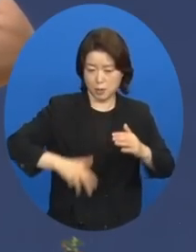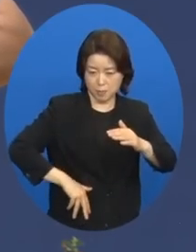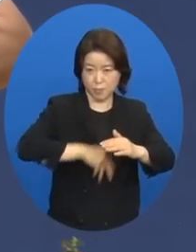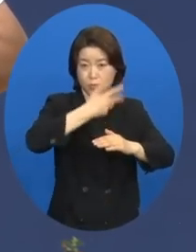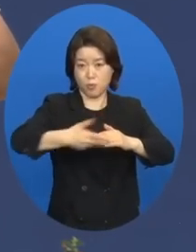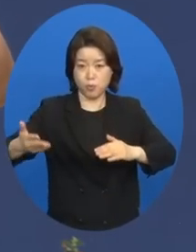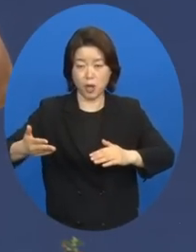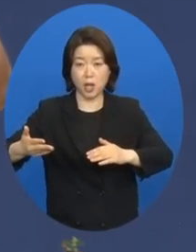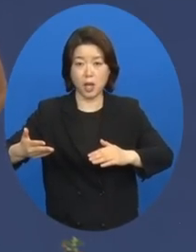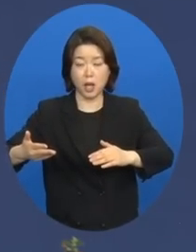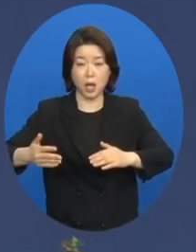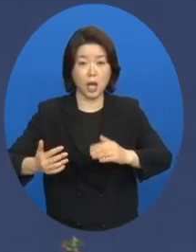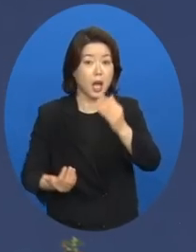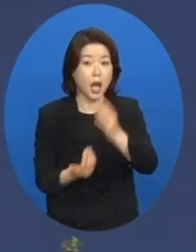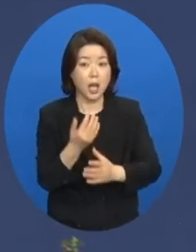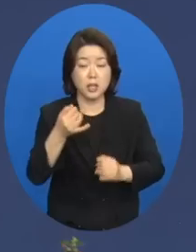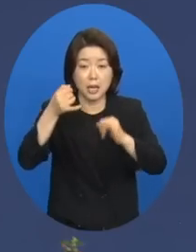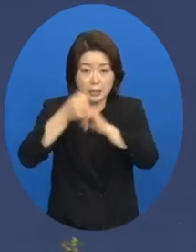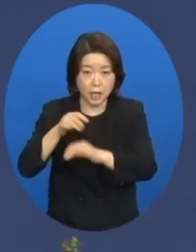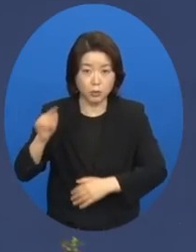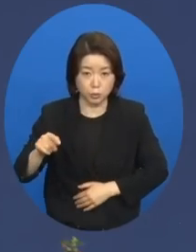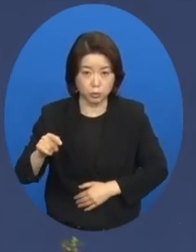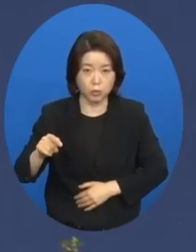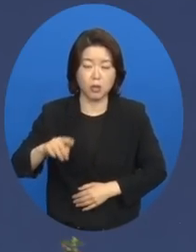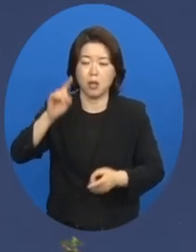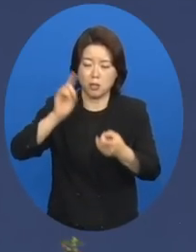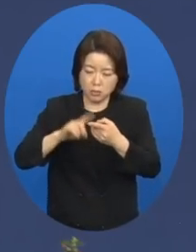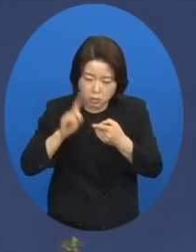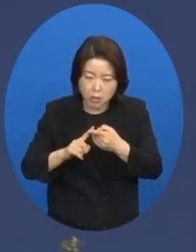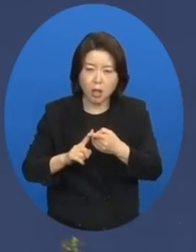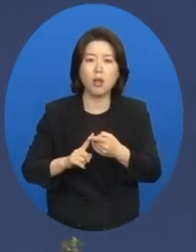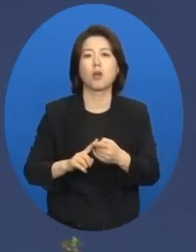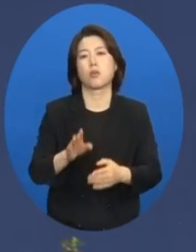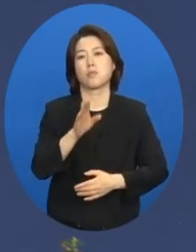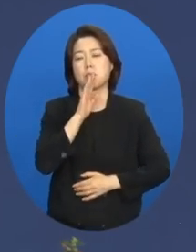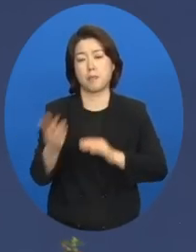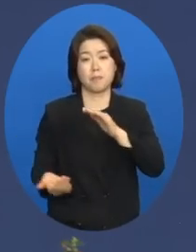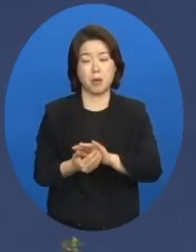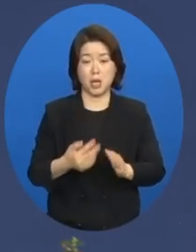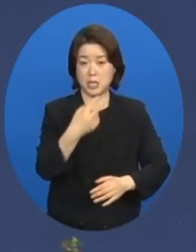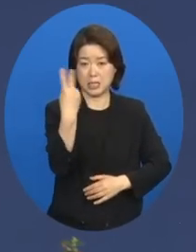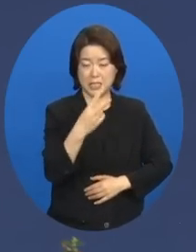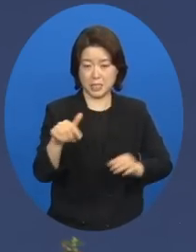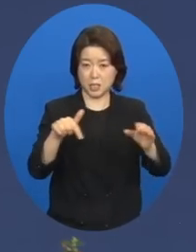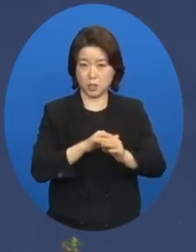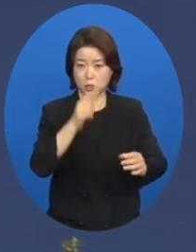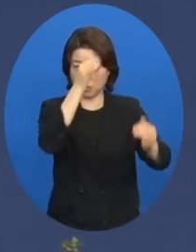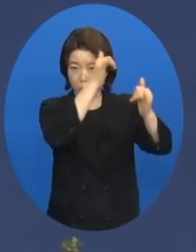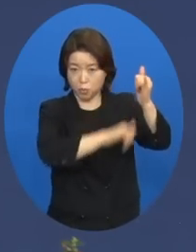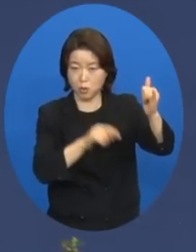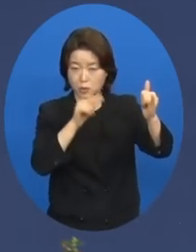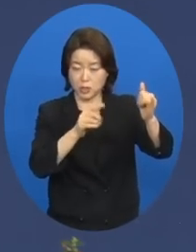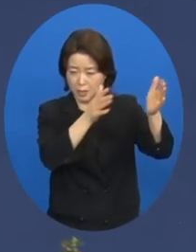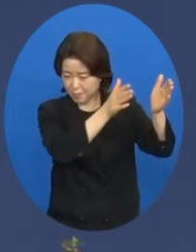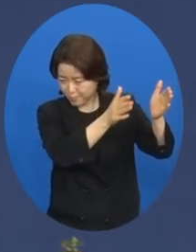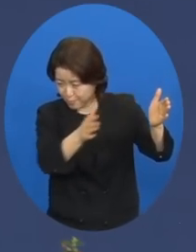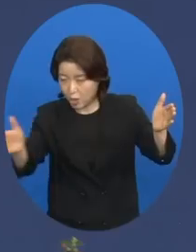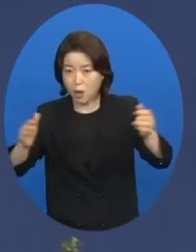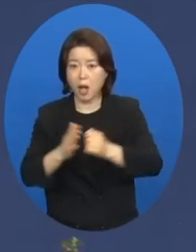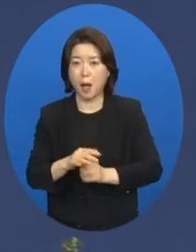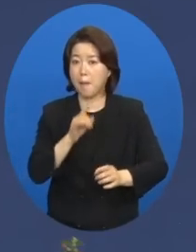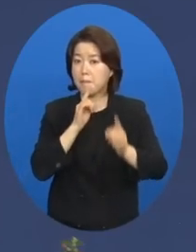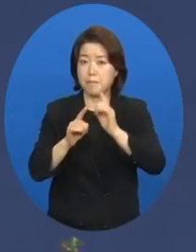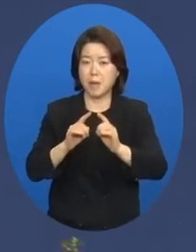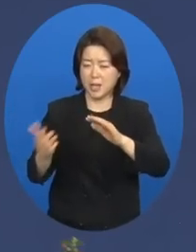흘러넘쳐 나리라고 하신 약속은 그대로 실효가 되어서 2000년 기독교 역사 내도록 말로 다할 수